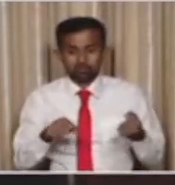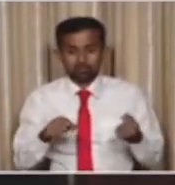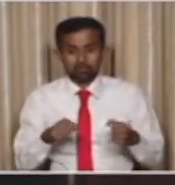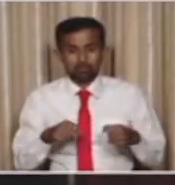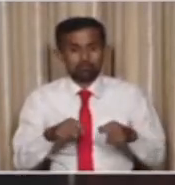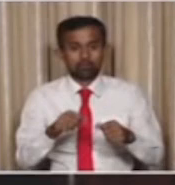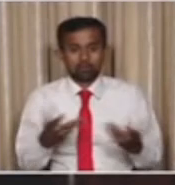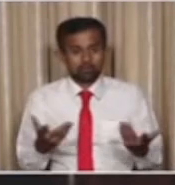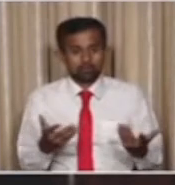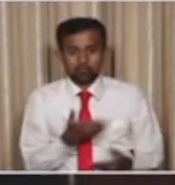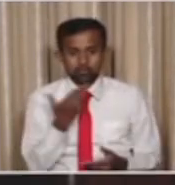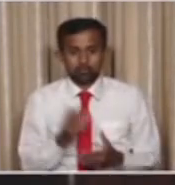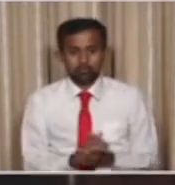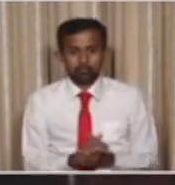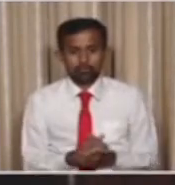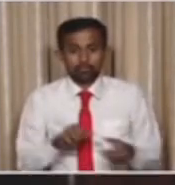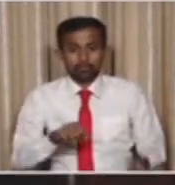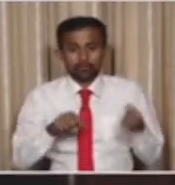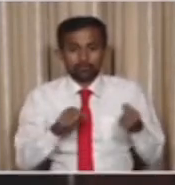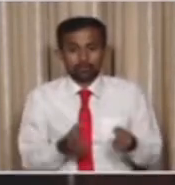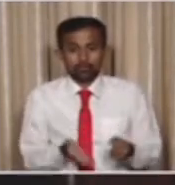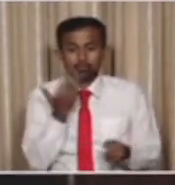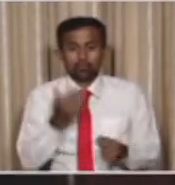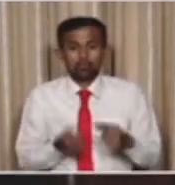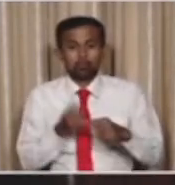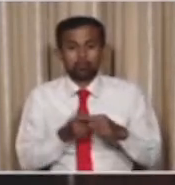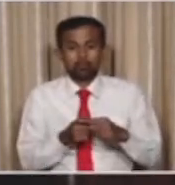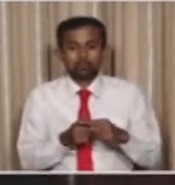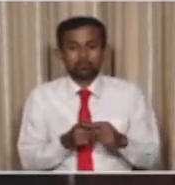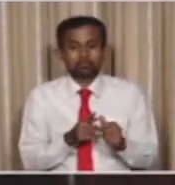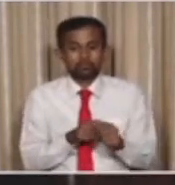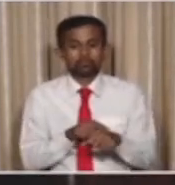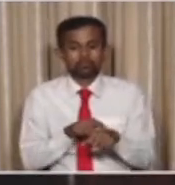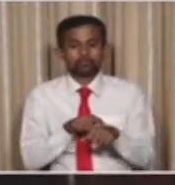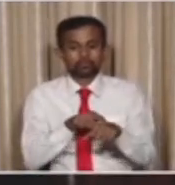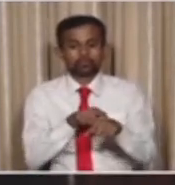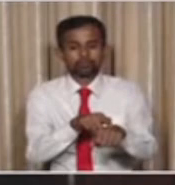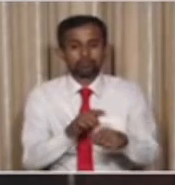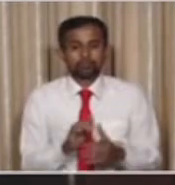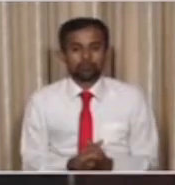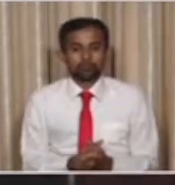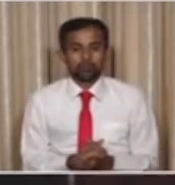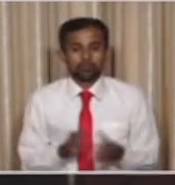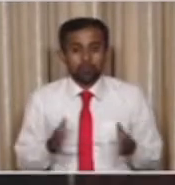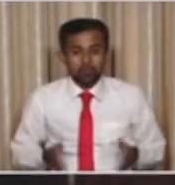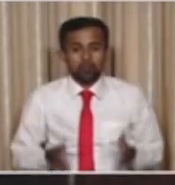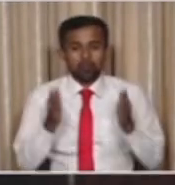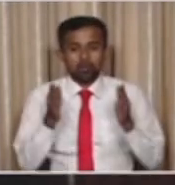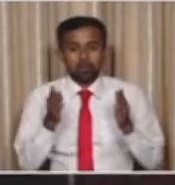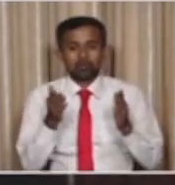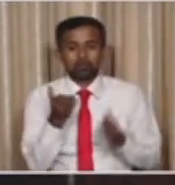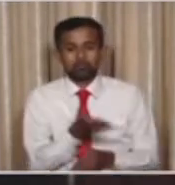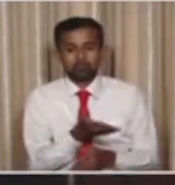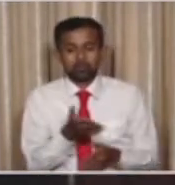ත්‍රිවිල් එක එලවන්නේ නැහැ වෙන්න පුළුවන්. ත්‍රිවිල් එකට යන්න පුළුවන් උපරිම වේගයක. ඒ නිසා මේ මහා පාරේ තියෙන